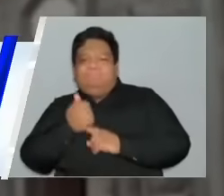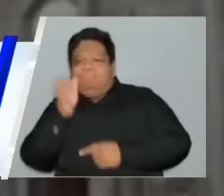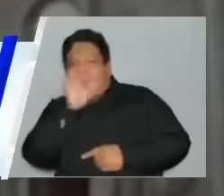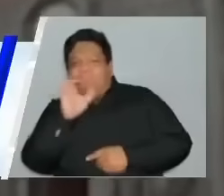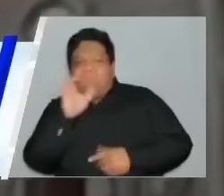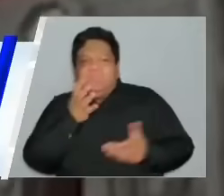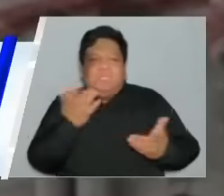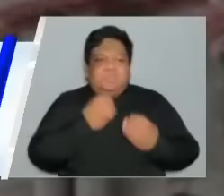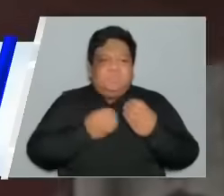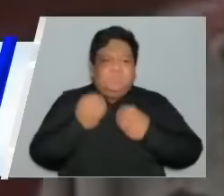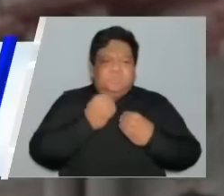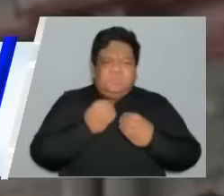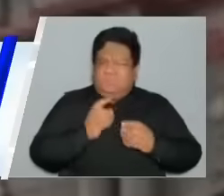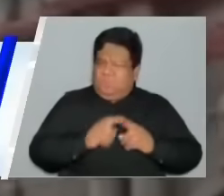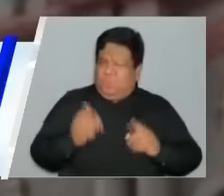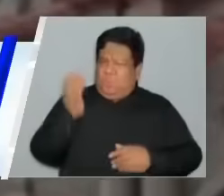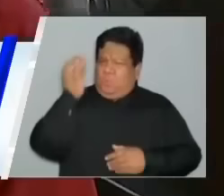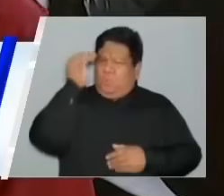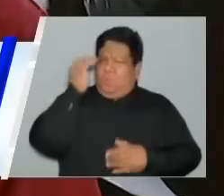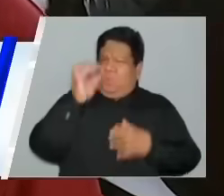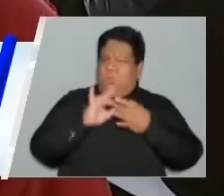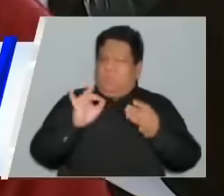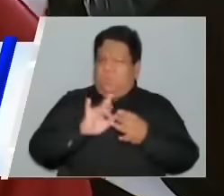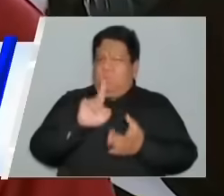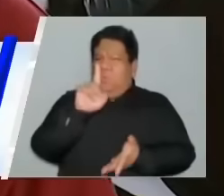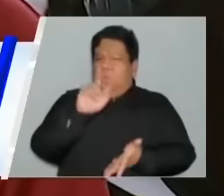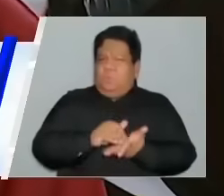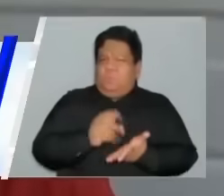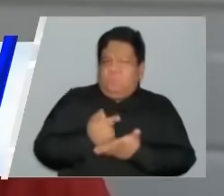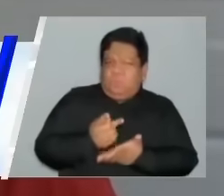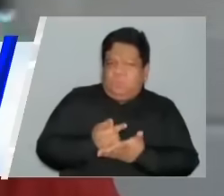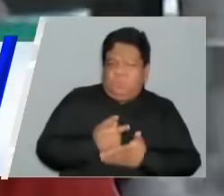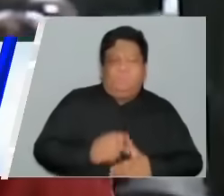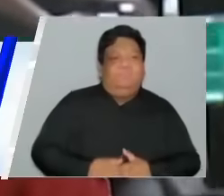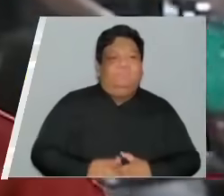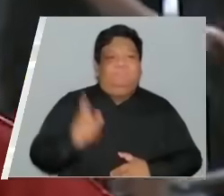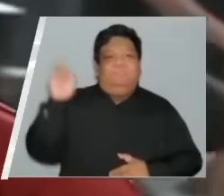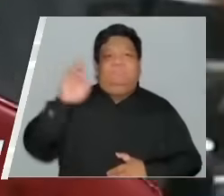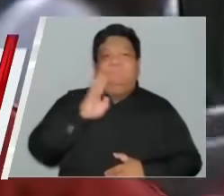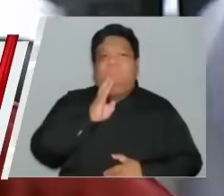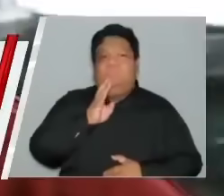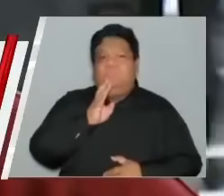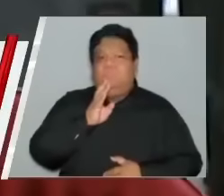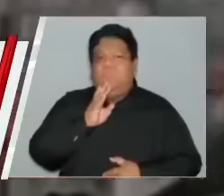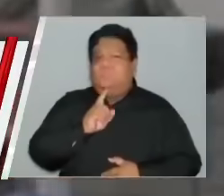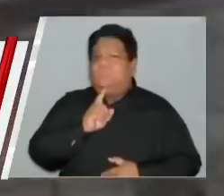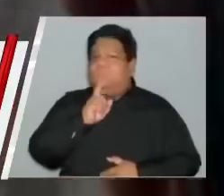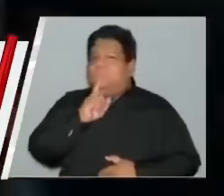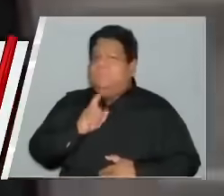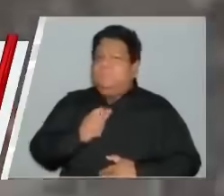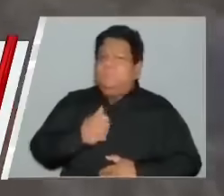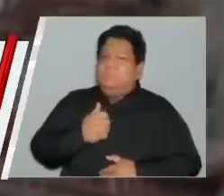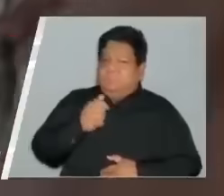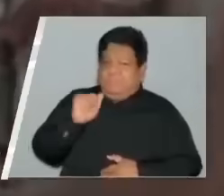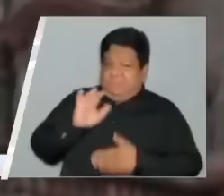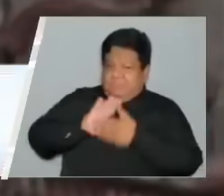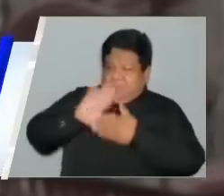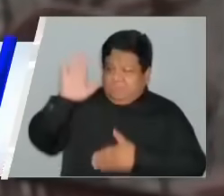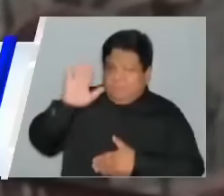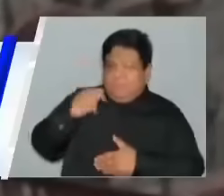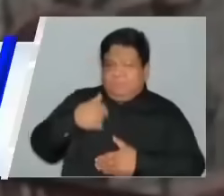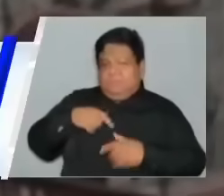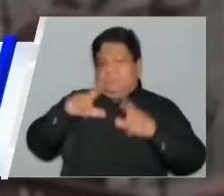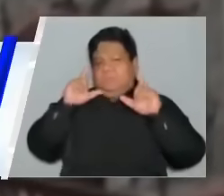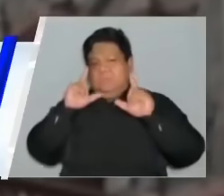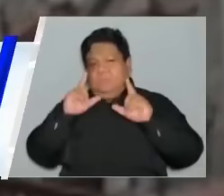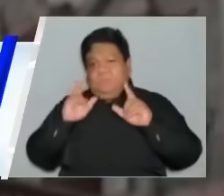ba nabanggit ang 1,000 piso sa video? Edit po nyo talaga. Parang may katpuro sa video na yun. Ang nakat sa video,